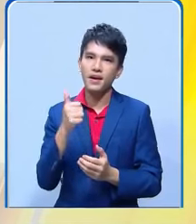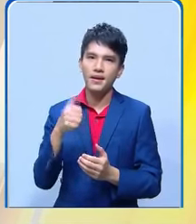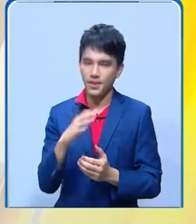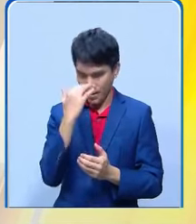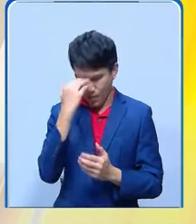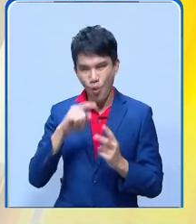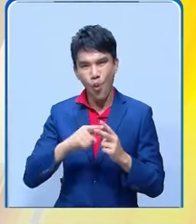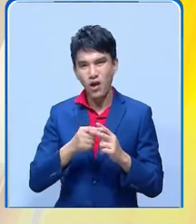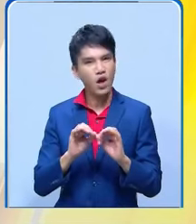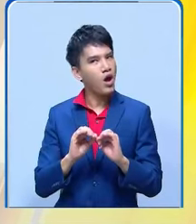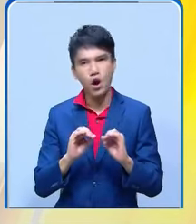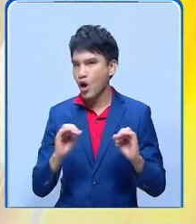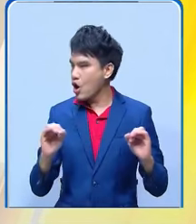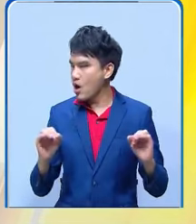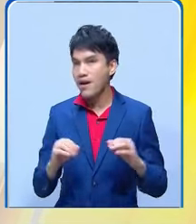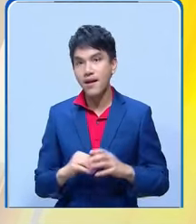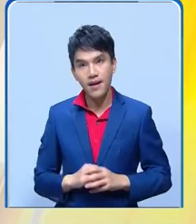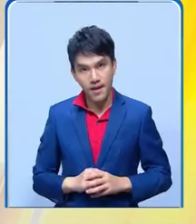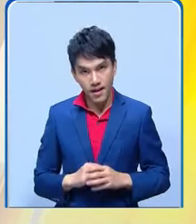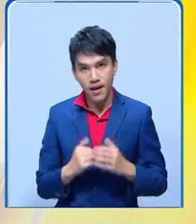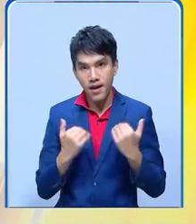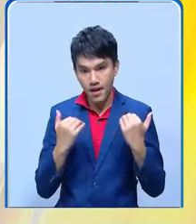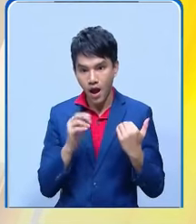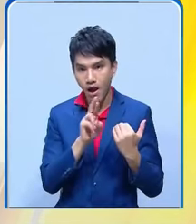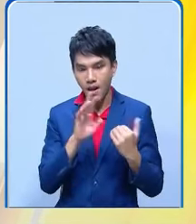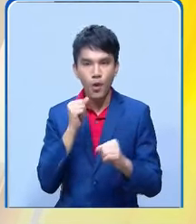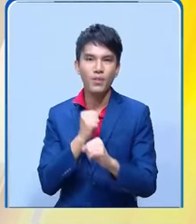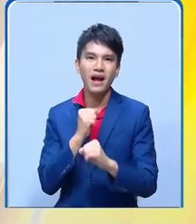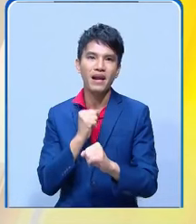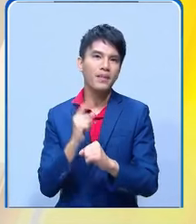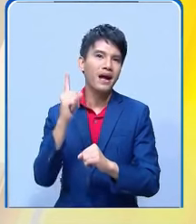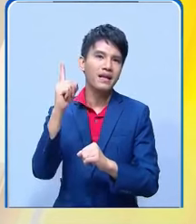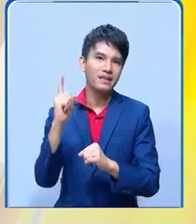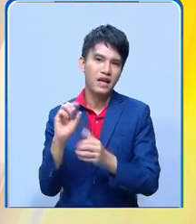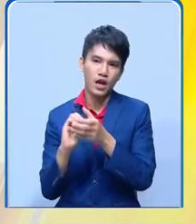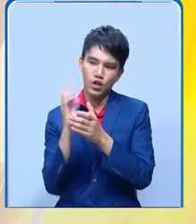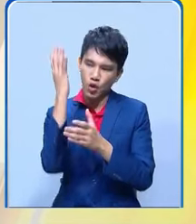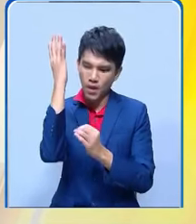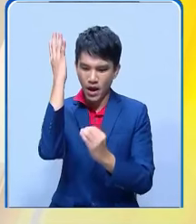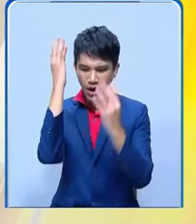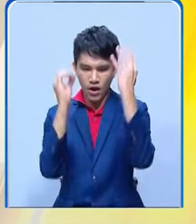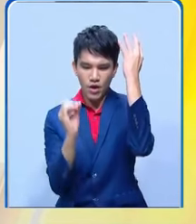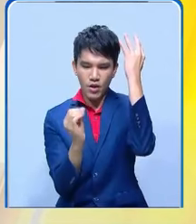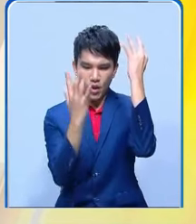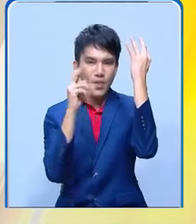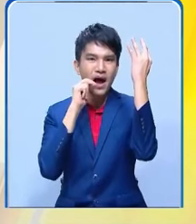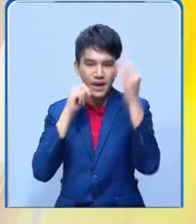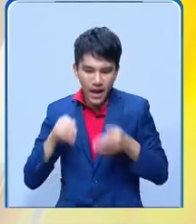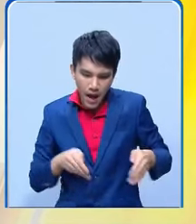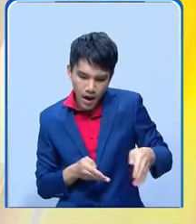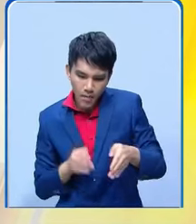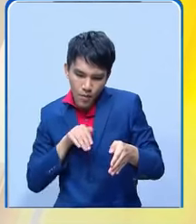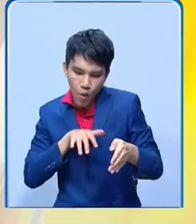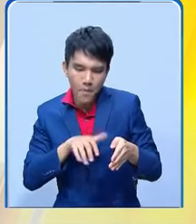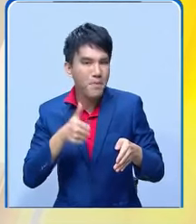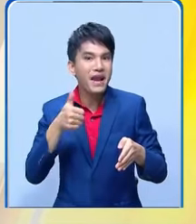การซ่อมบำรุงปลวกอะเข้าไปอยู่ในระบบการทำงานค่ะต้นไม้ก็บดบังใช้ไม่ได้แล้ว ต